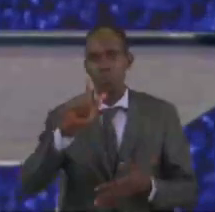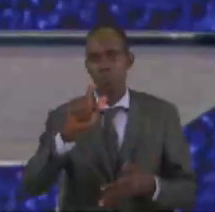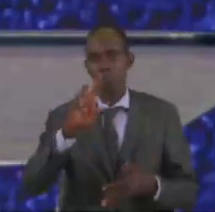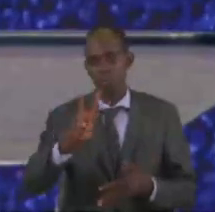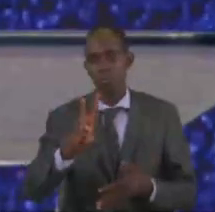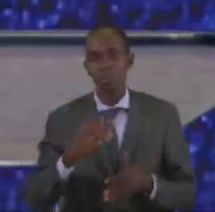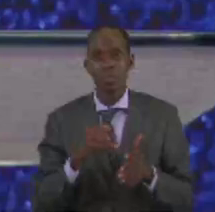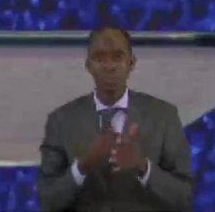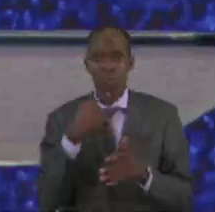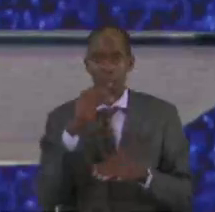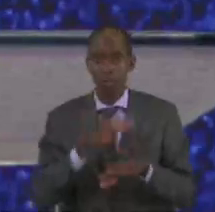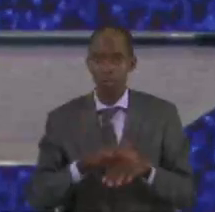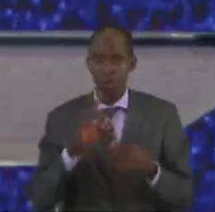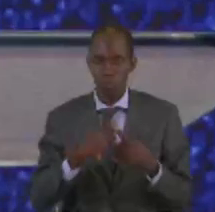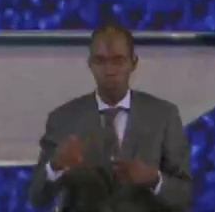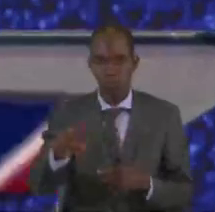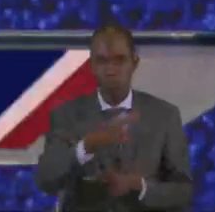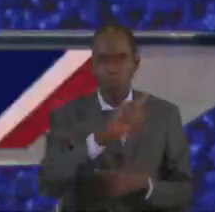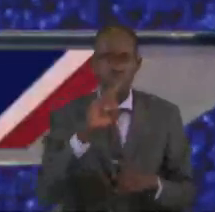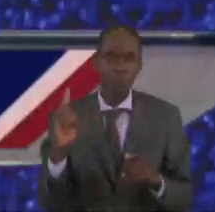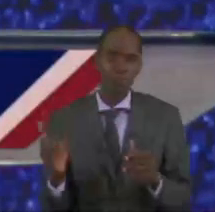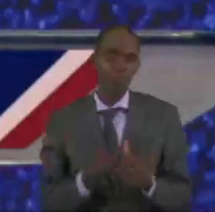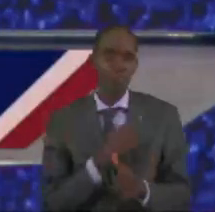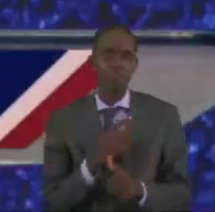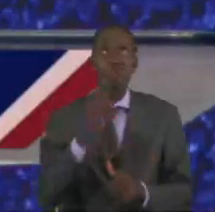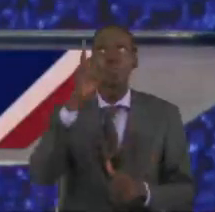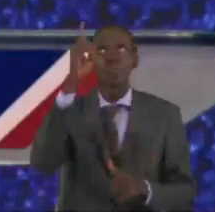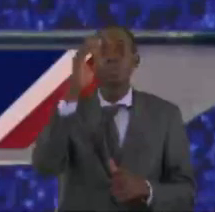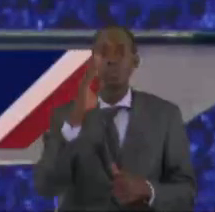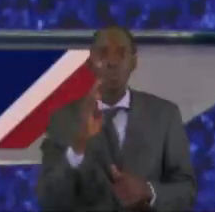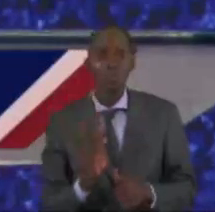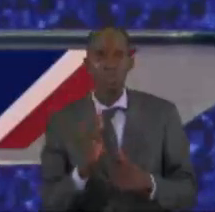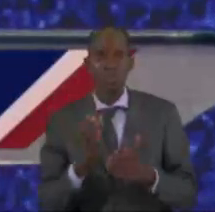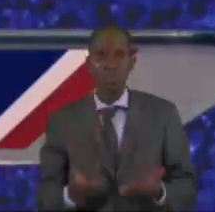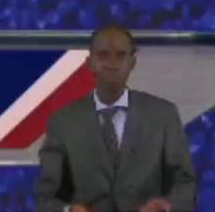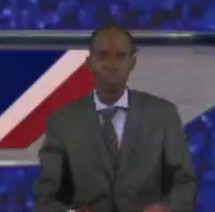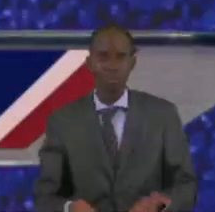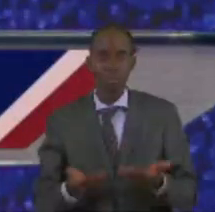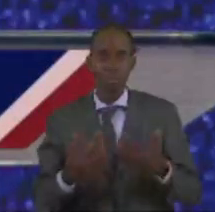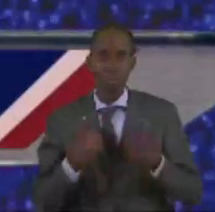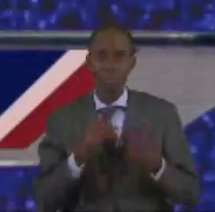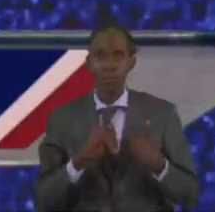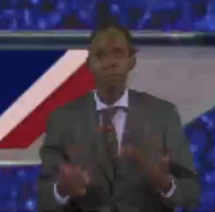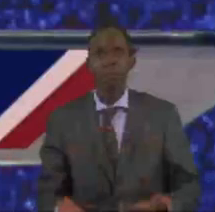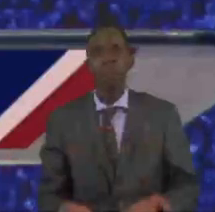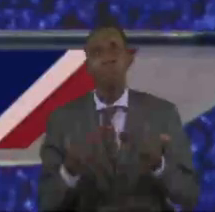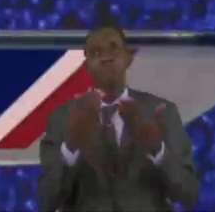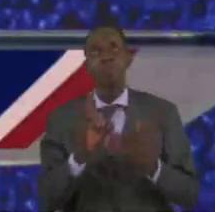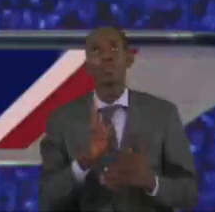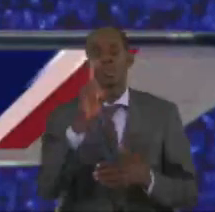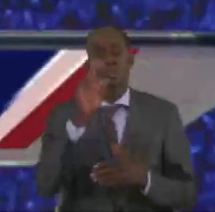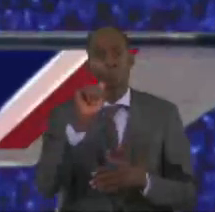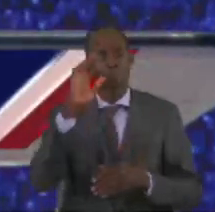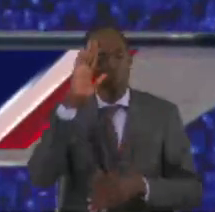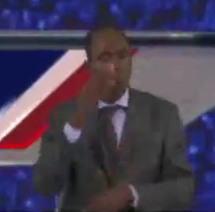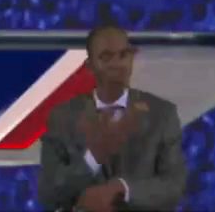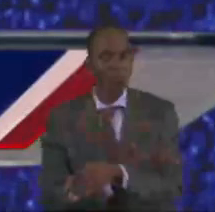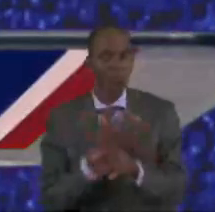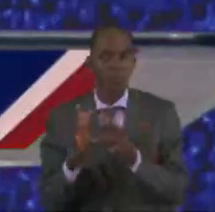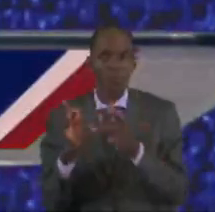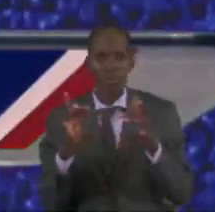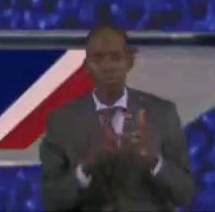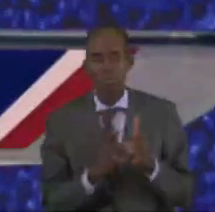peuple. Et 26 dit, c'est à vous premièrement que Dieu, ayant